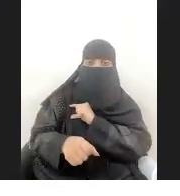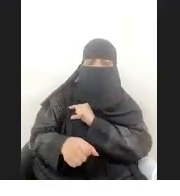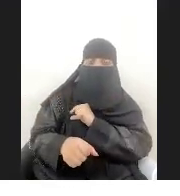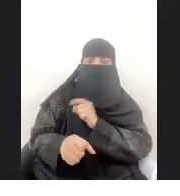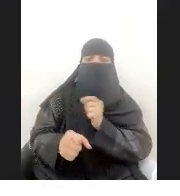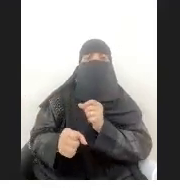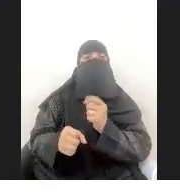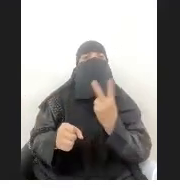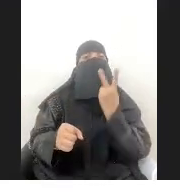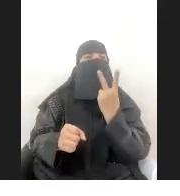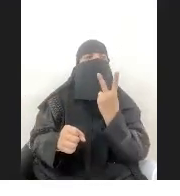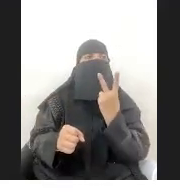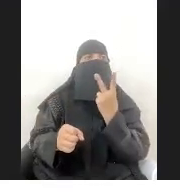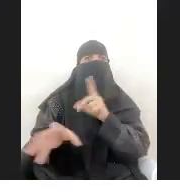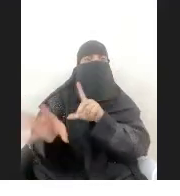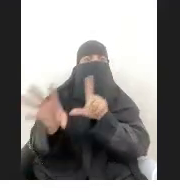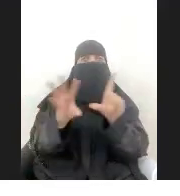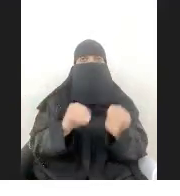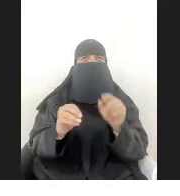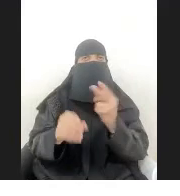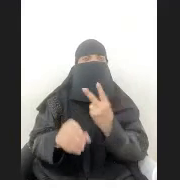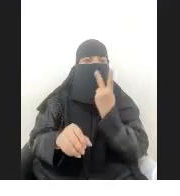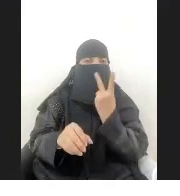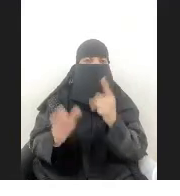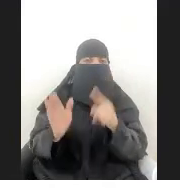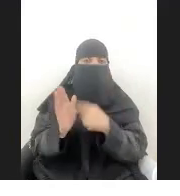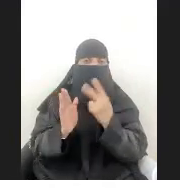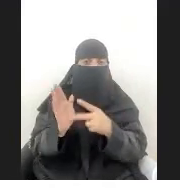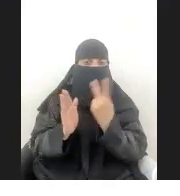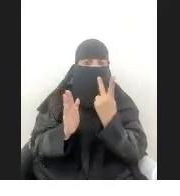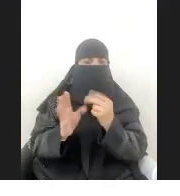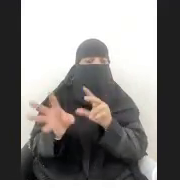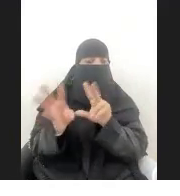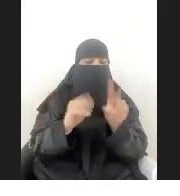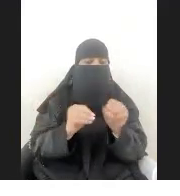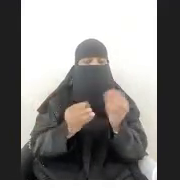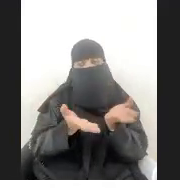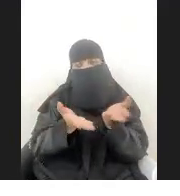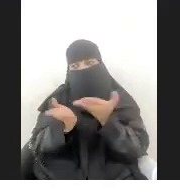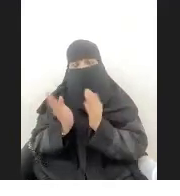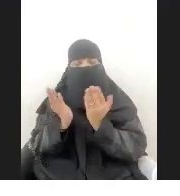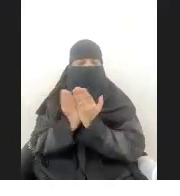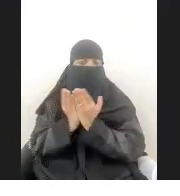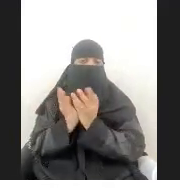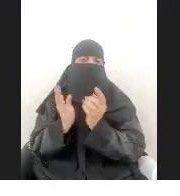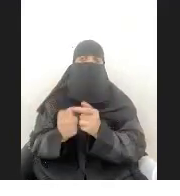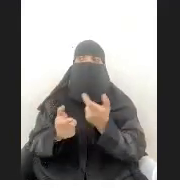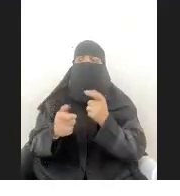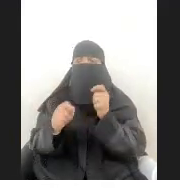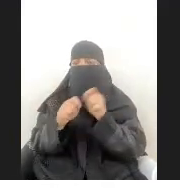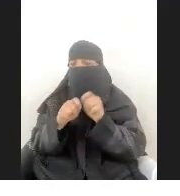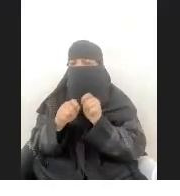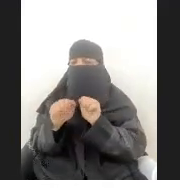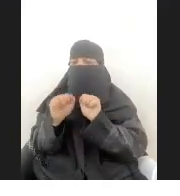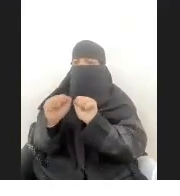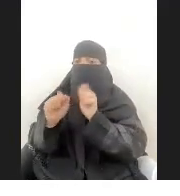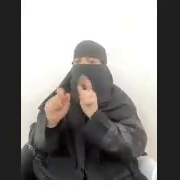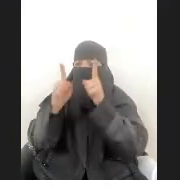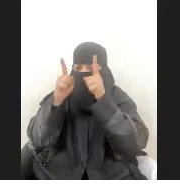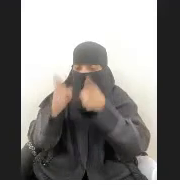في الأسبوع مثلا مدرسة، أنصحكم، أنصح الجميع في أول حصة تسووا